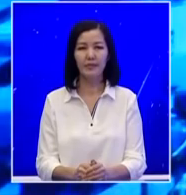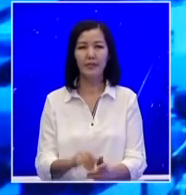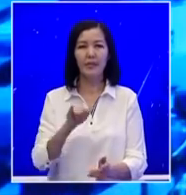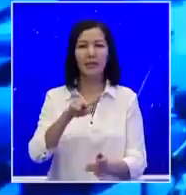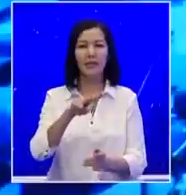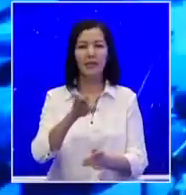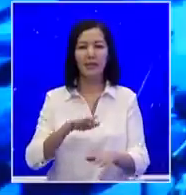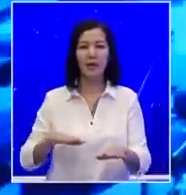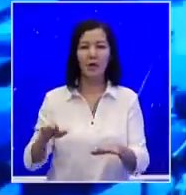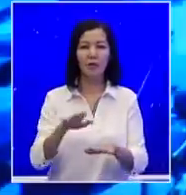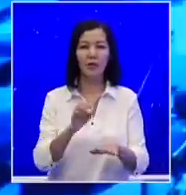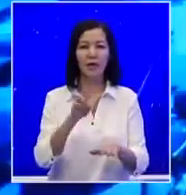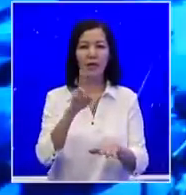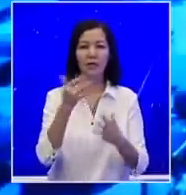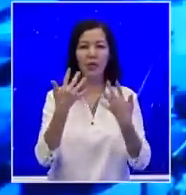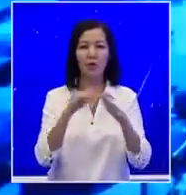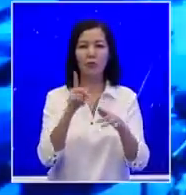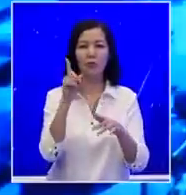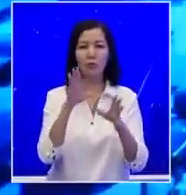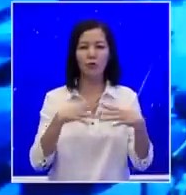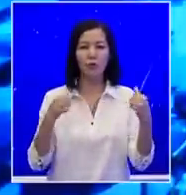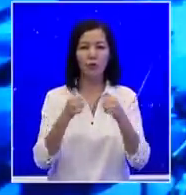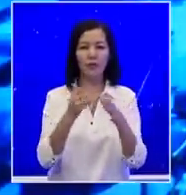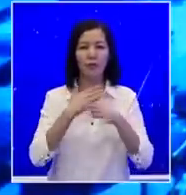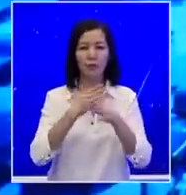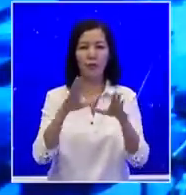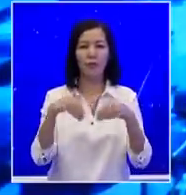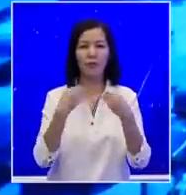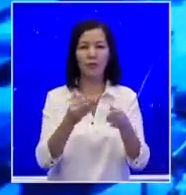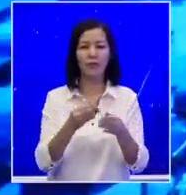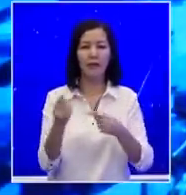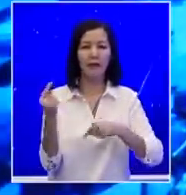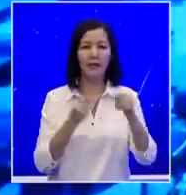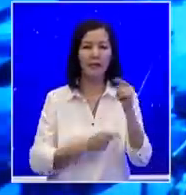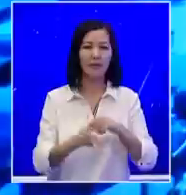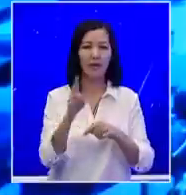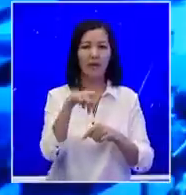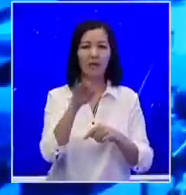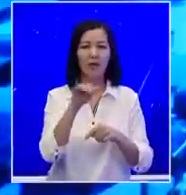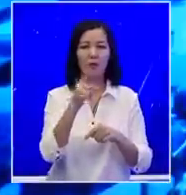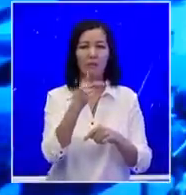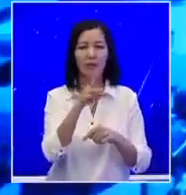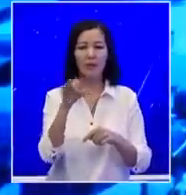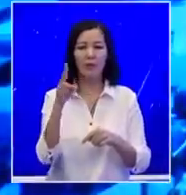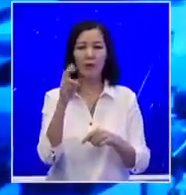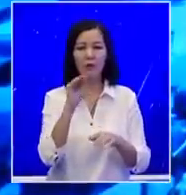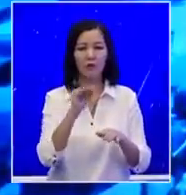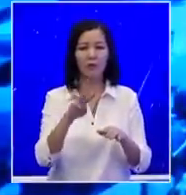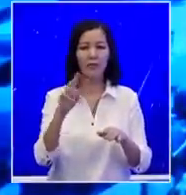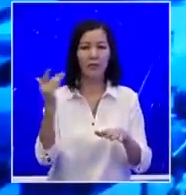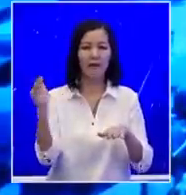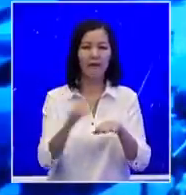Іле ауданы Ақши ауылында 100 отбасына көмек көрсетілді. Белгілі кәсіпкер Сыдық Дәулетов 1 миллион 200 мың